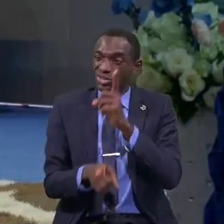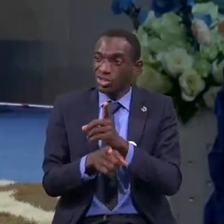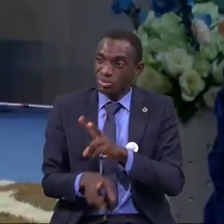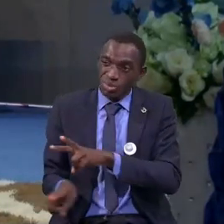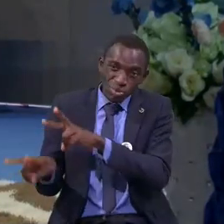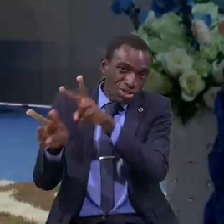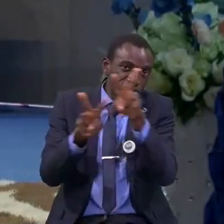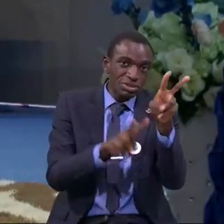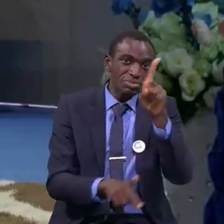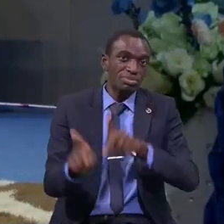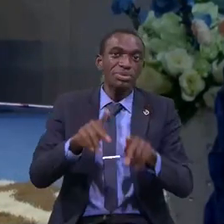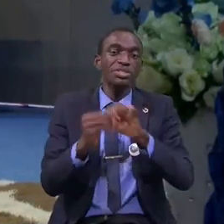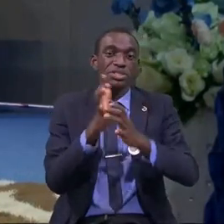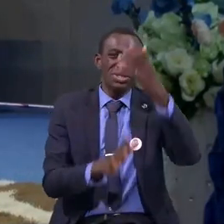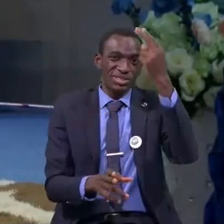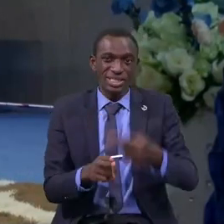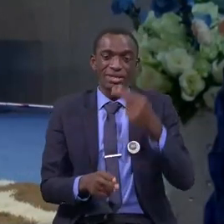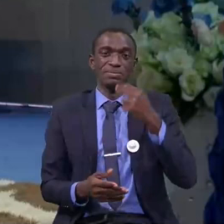Tu ne seras pas un spectateur.